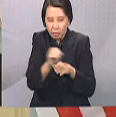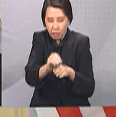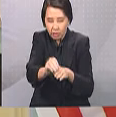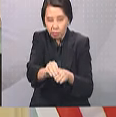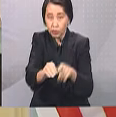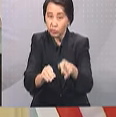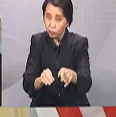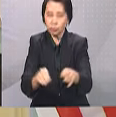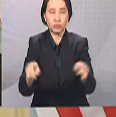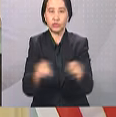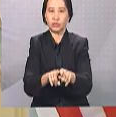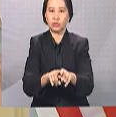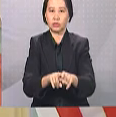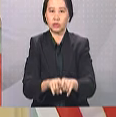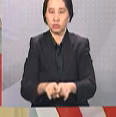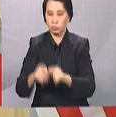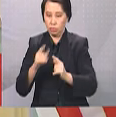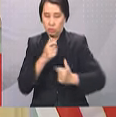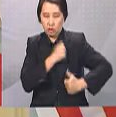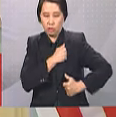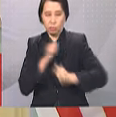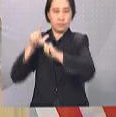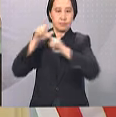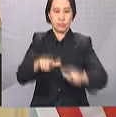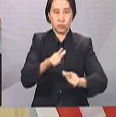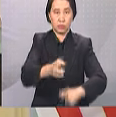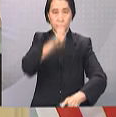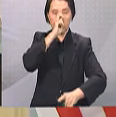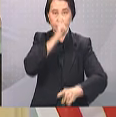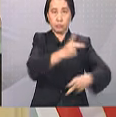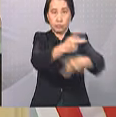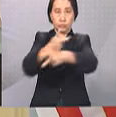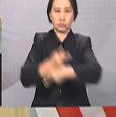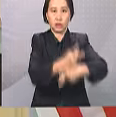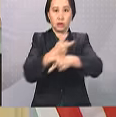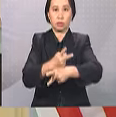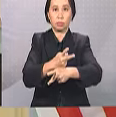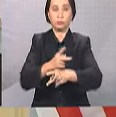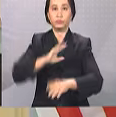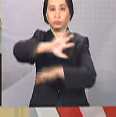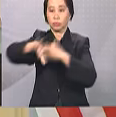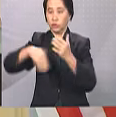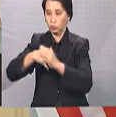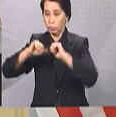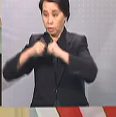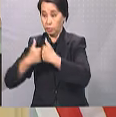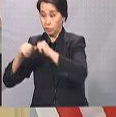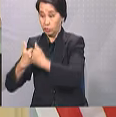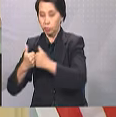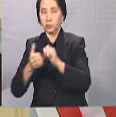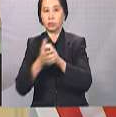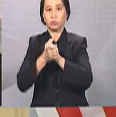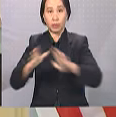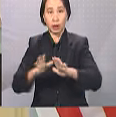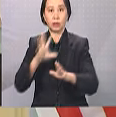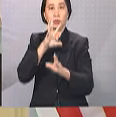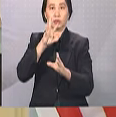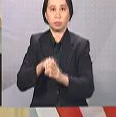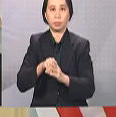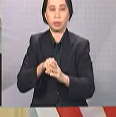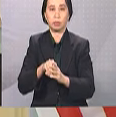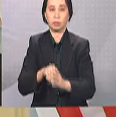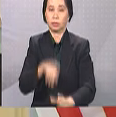diperketatkan dan diperhebatkan. Semua agensi keselamatan terlibat di dalam